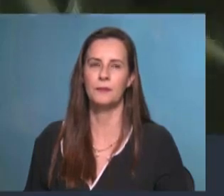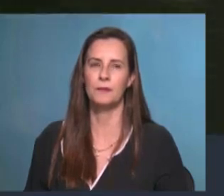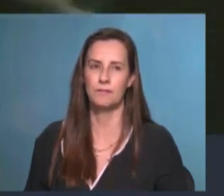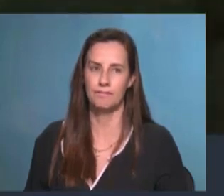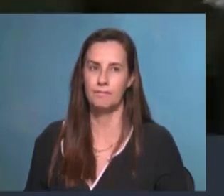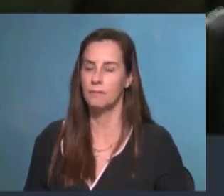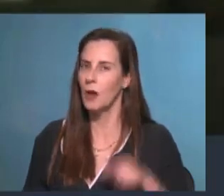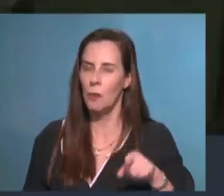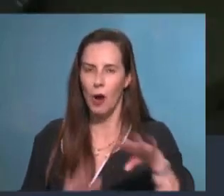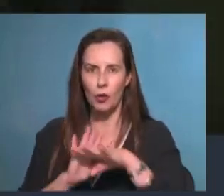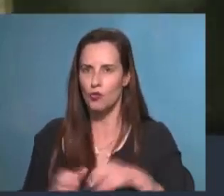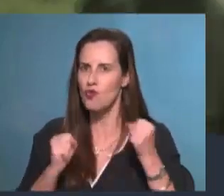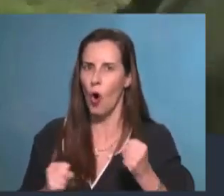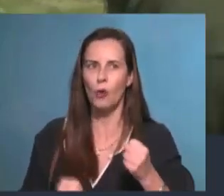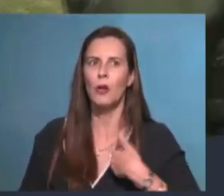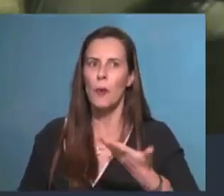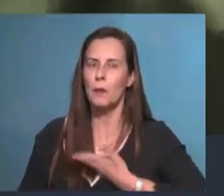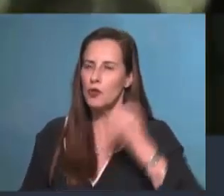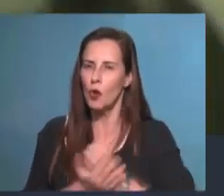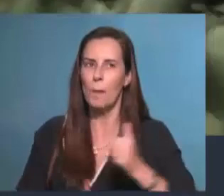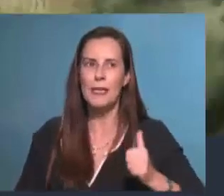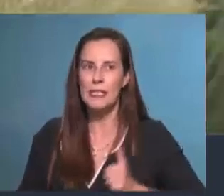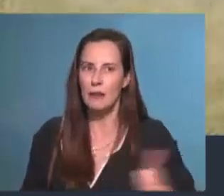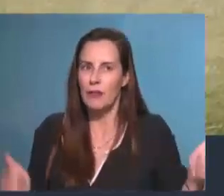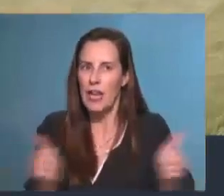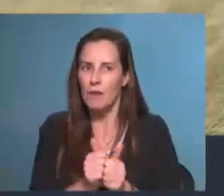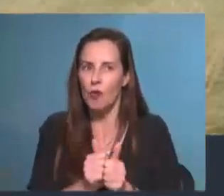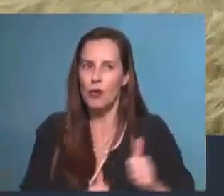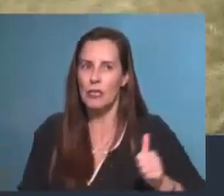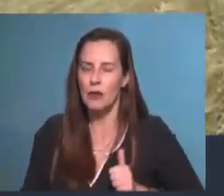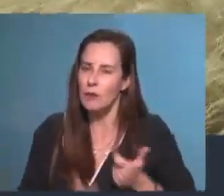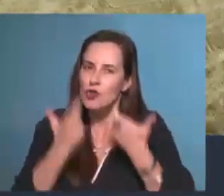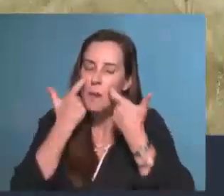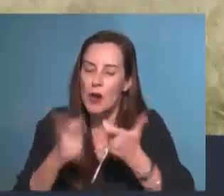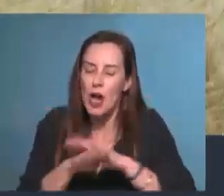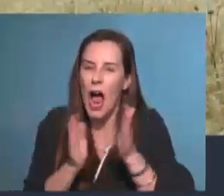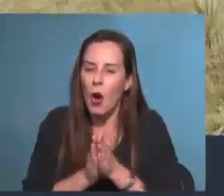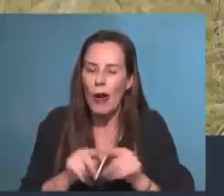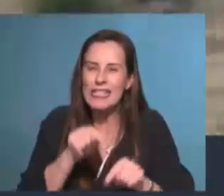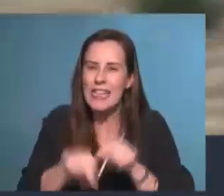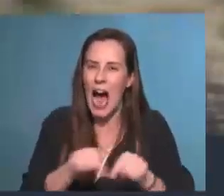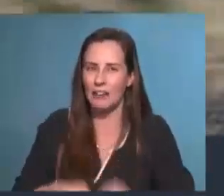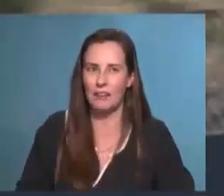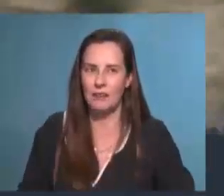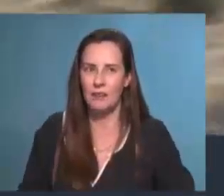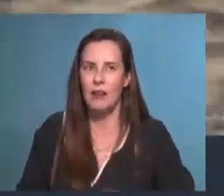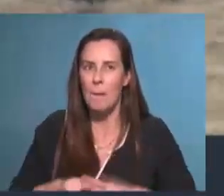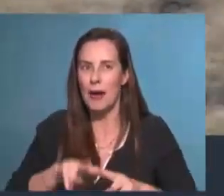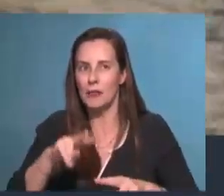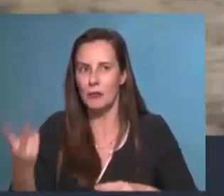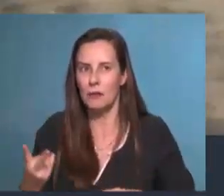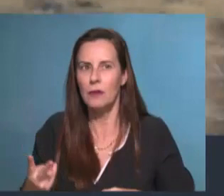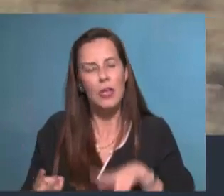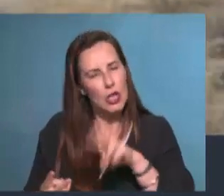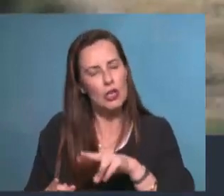כאן קשיחות. אנחנו מקבלים אישור מצהל וליווי צמוד של כוח צבאי שמשגיח על כל צעד. מהגדה השנייה מורגשת